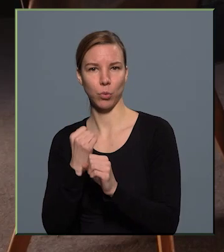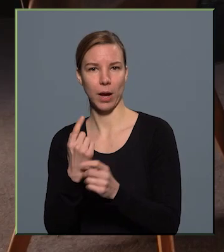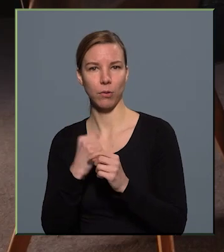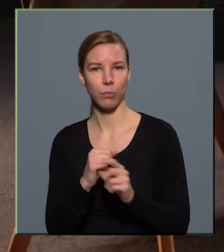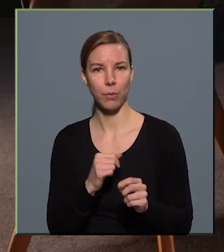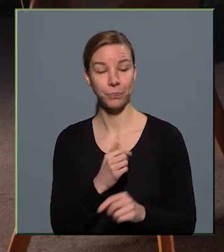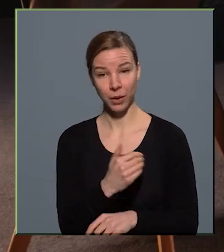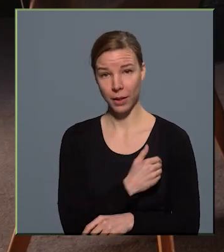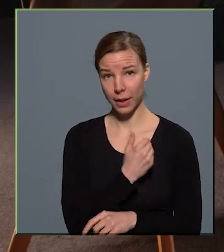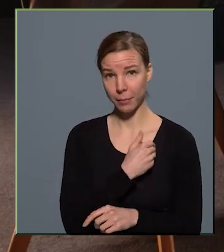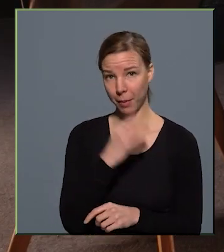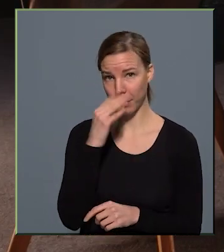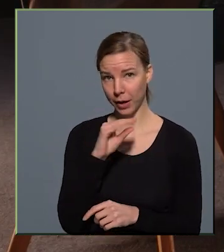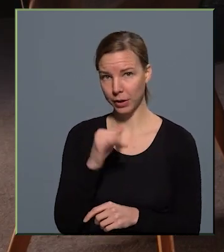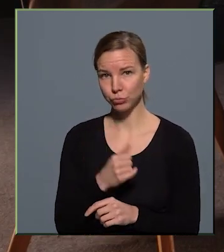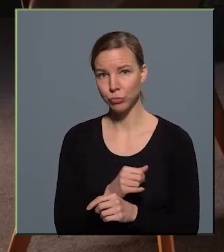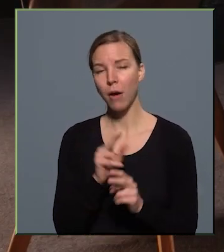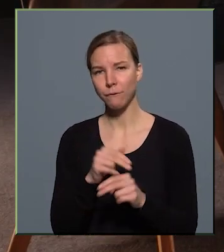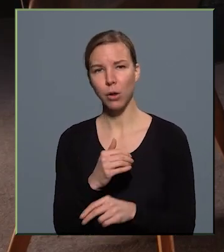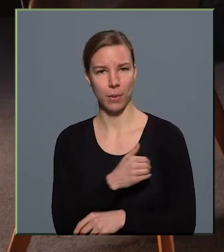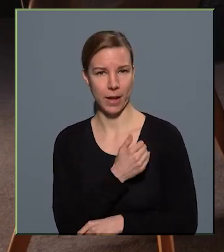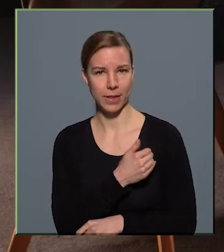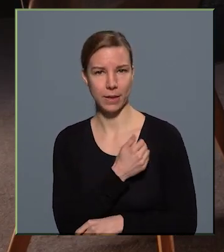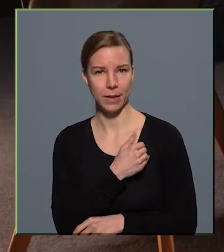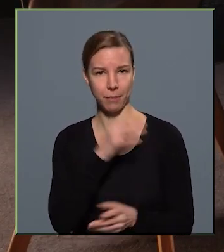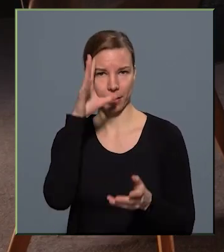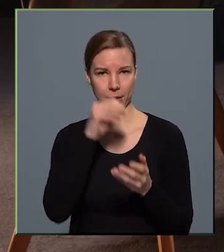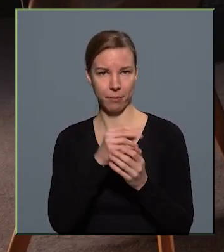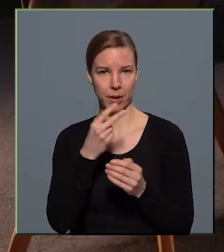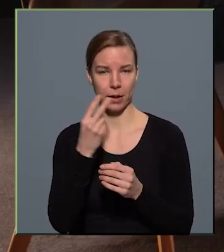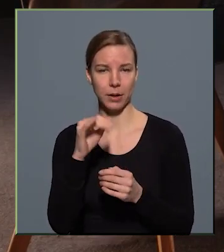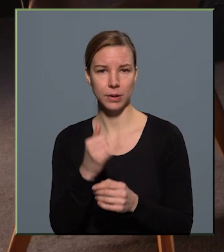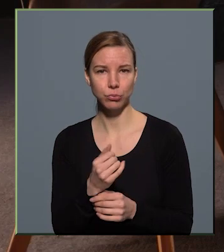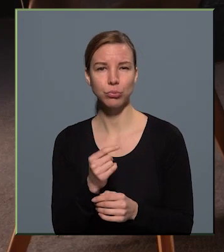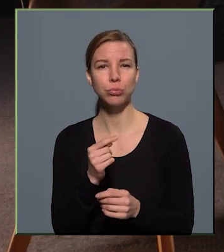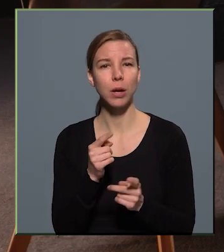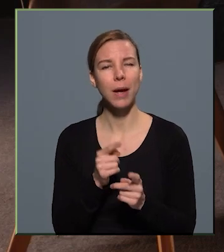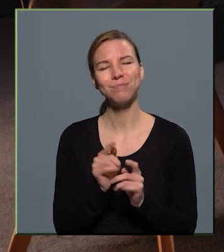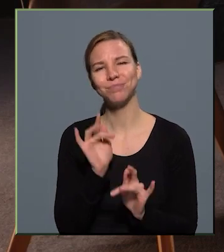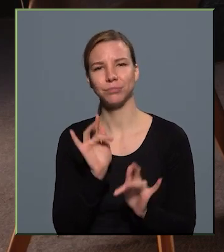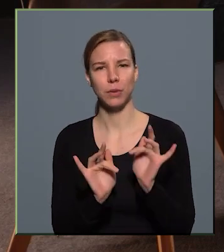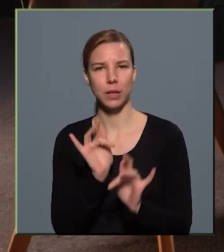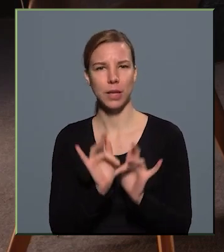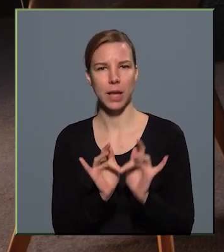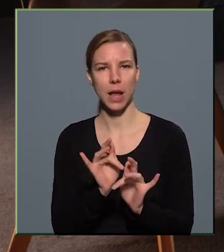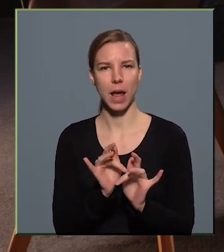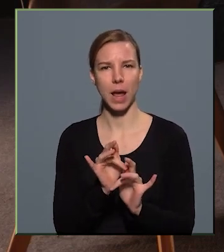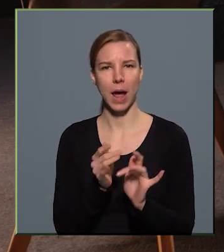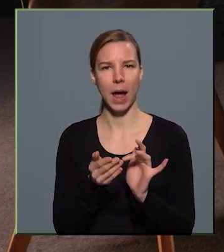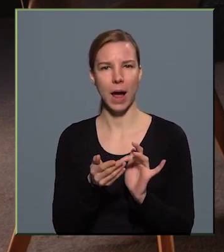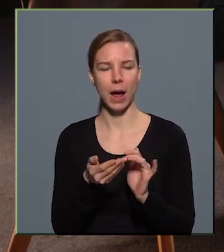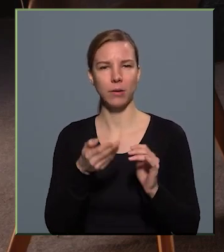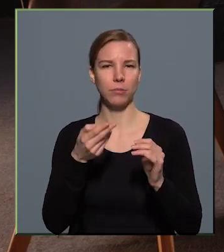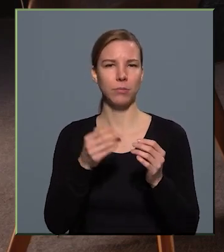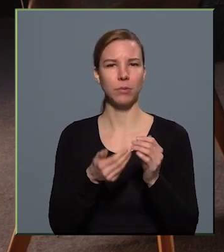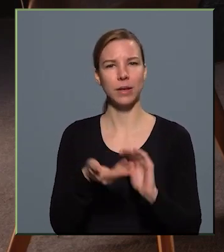emberek? Az egyetemi emberek is, azt kell mondom, az egyetemi emberek néhány kivételtől tekintve egy picit